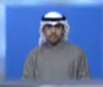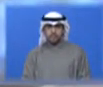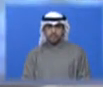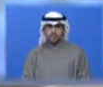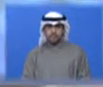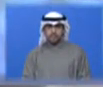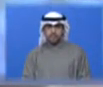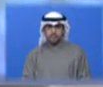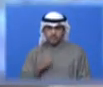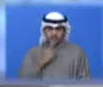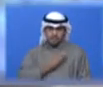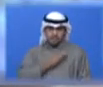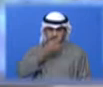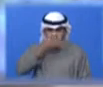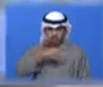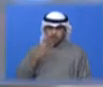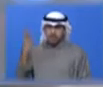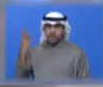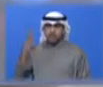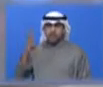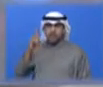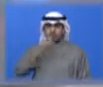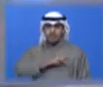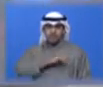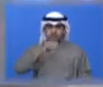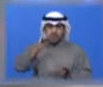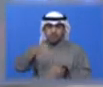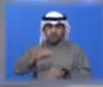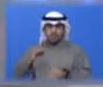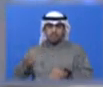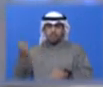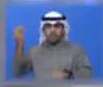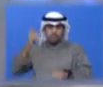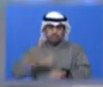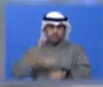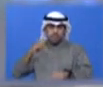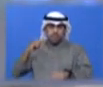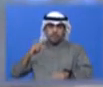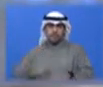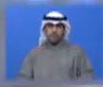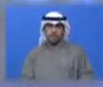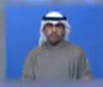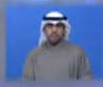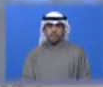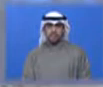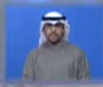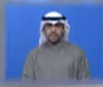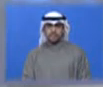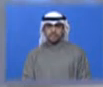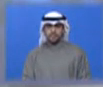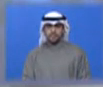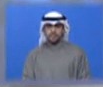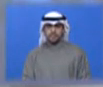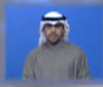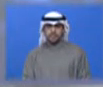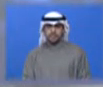العيدان عن عمر يناهز 34، وسيوارج ثمانه الثرى 9 صباح غد. انتقلت إلى رحمة الله